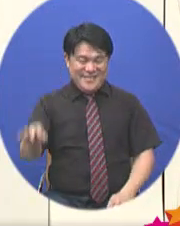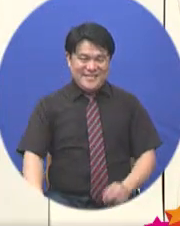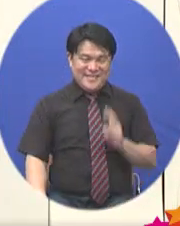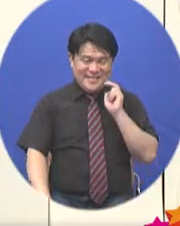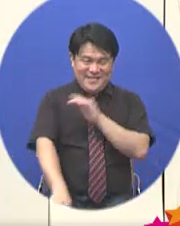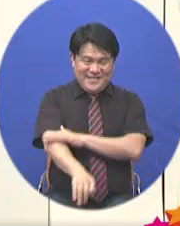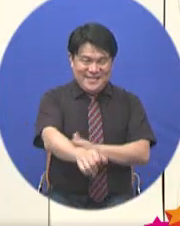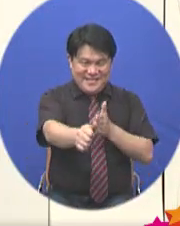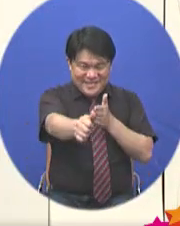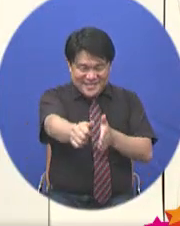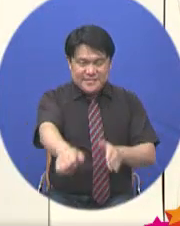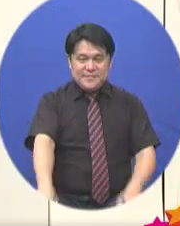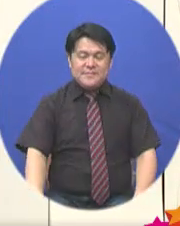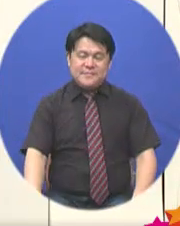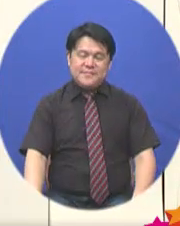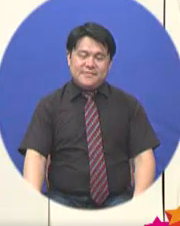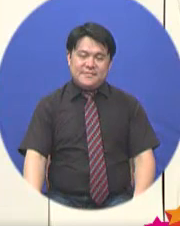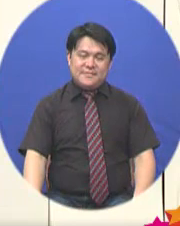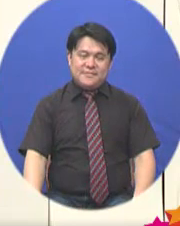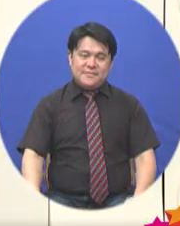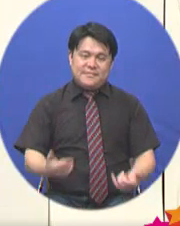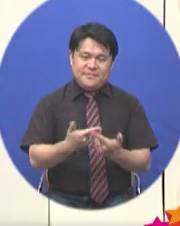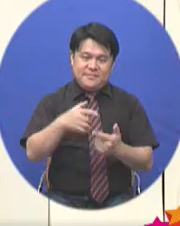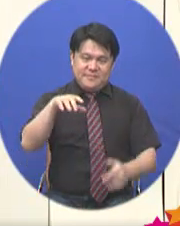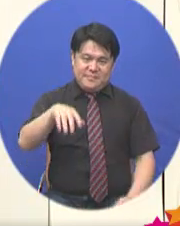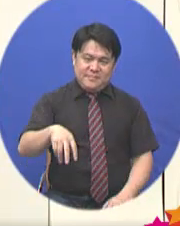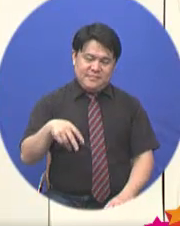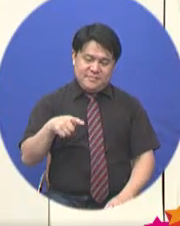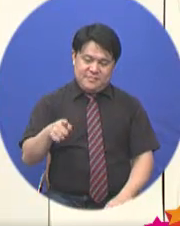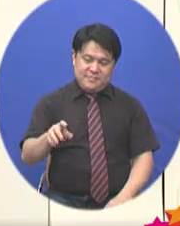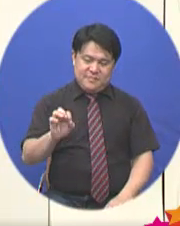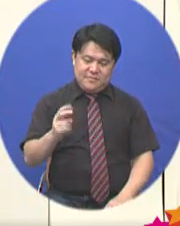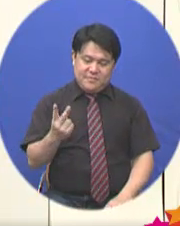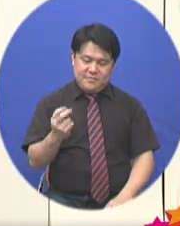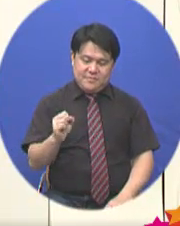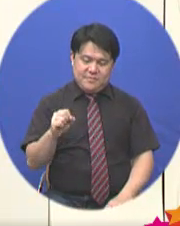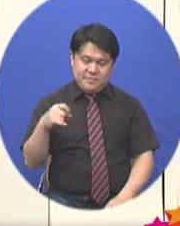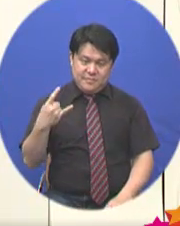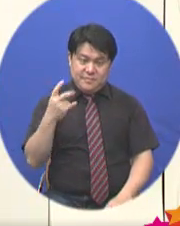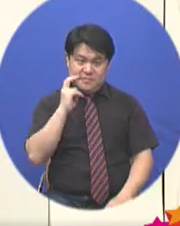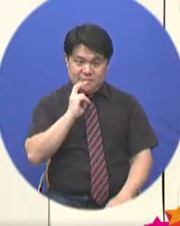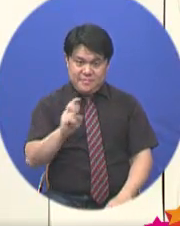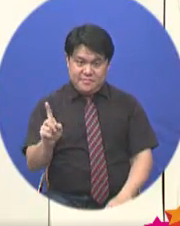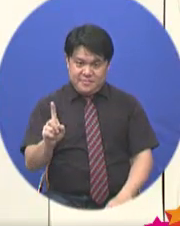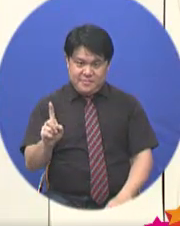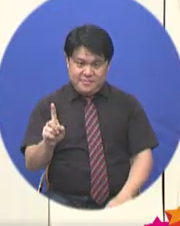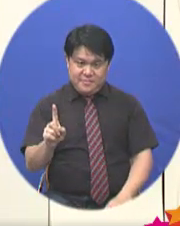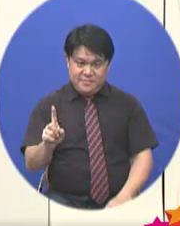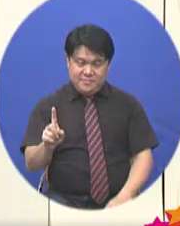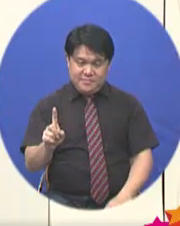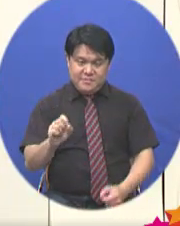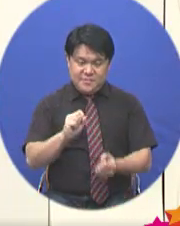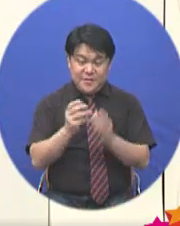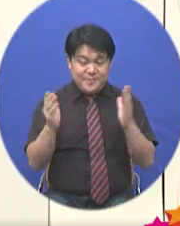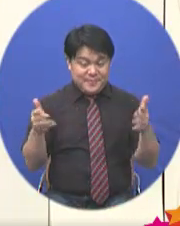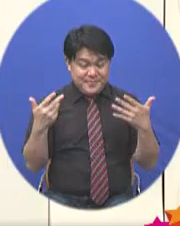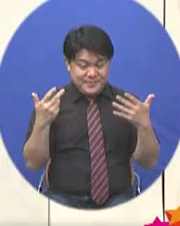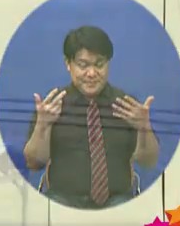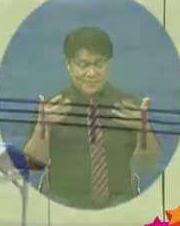잘 불러주세요. 예. 자, 부산에서 서용희 님이 부릅니다.